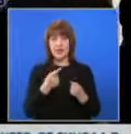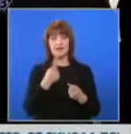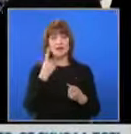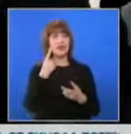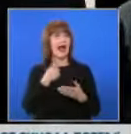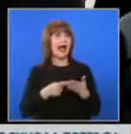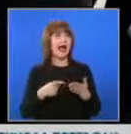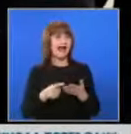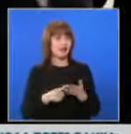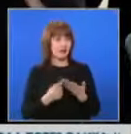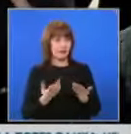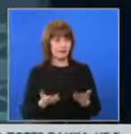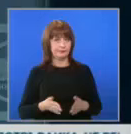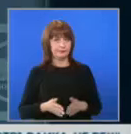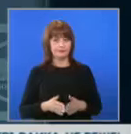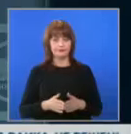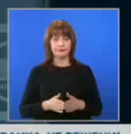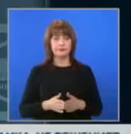грешка.